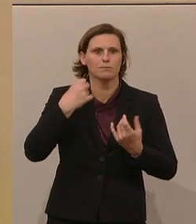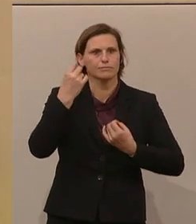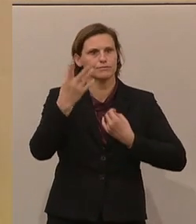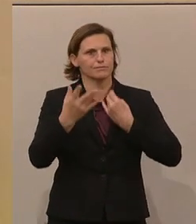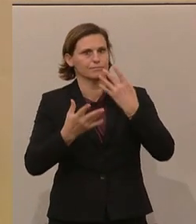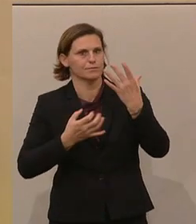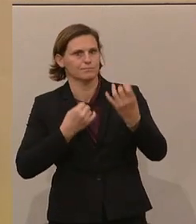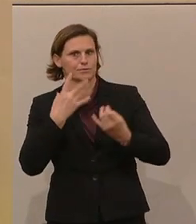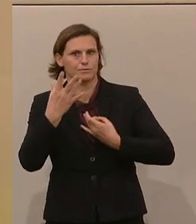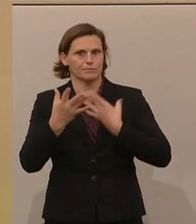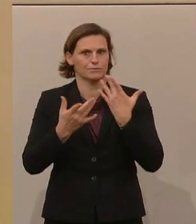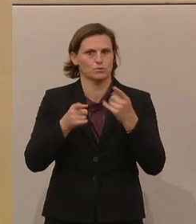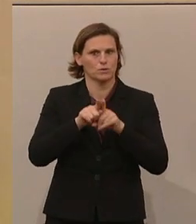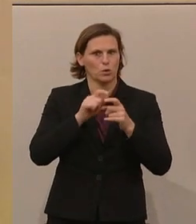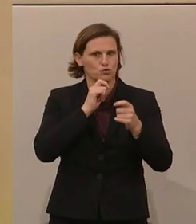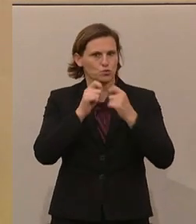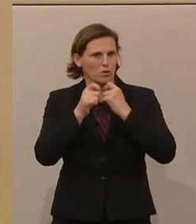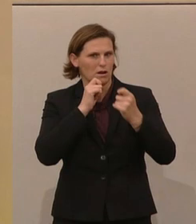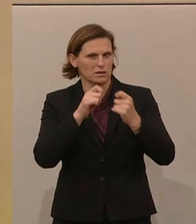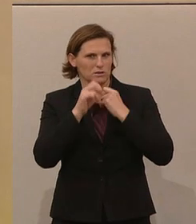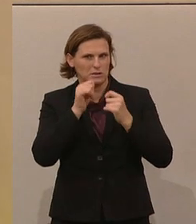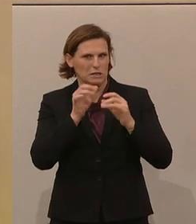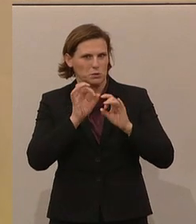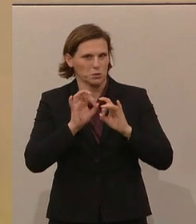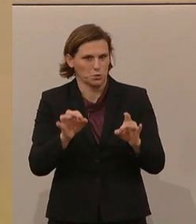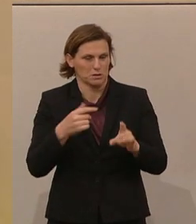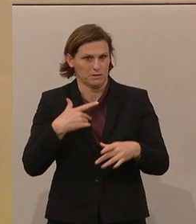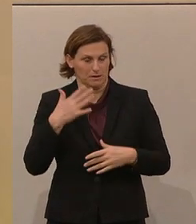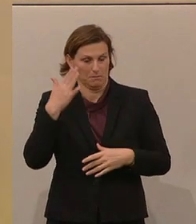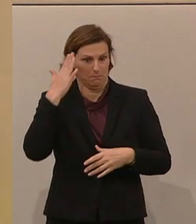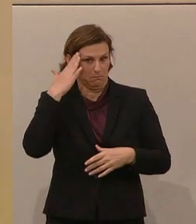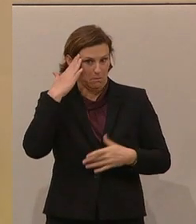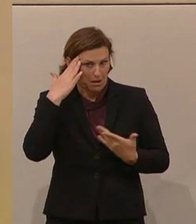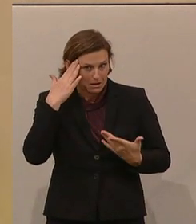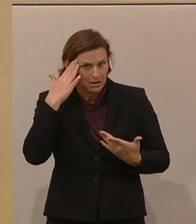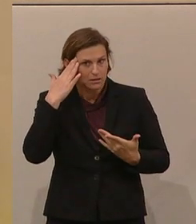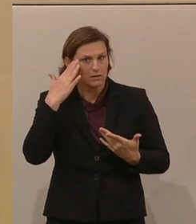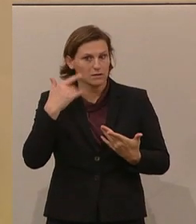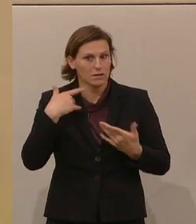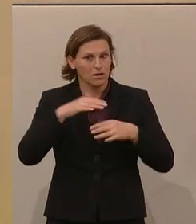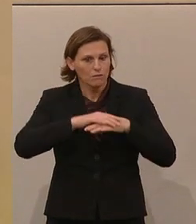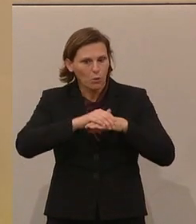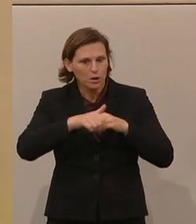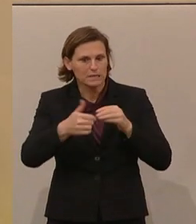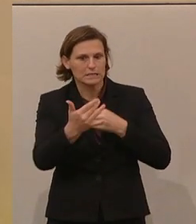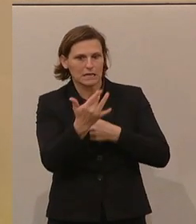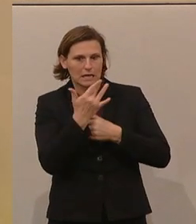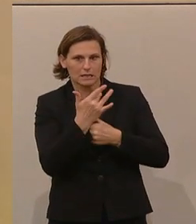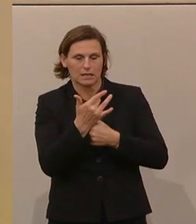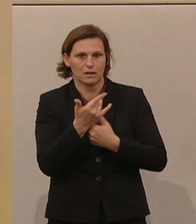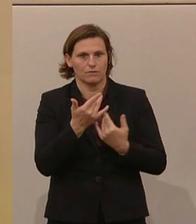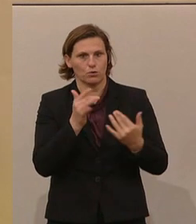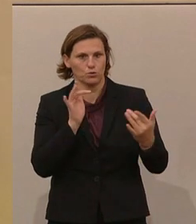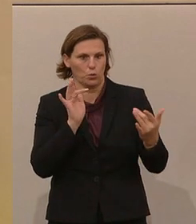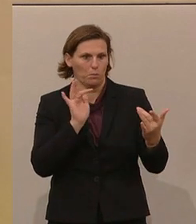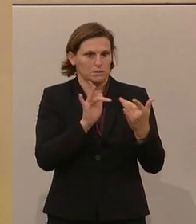ist einzigartig und journalistisch völlig unzureichend. Ich finde das sehr bemerkenswert. Es ist wahrscheinlich die freundlichste Kritik, die ein Minister von der